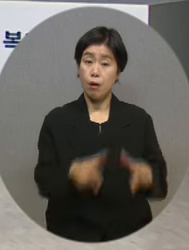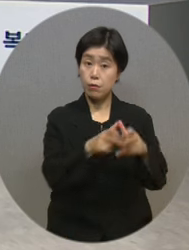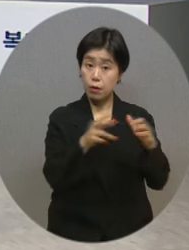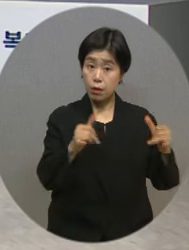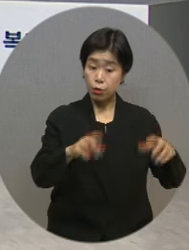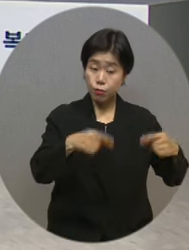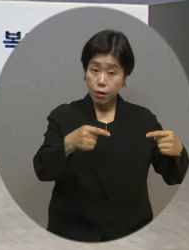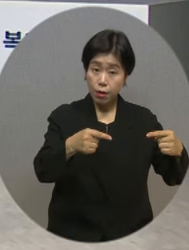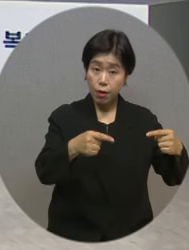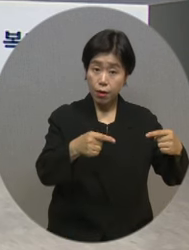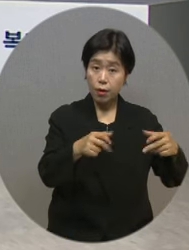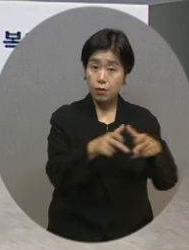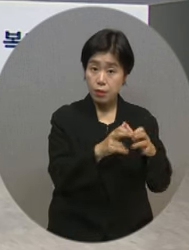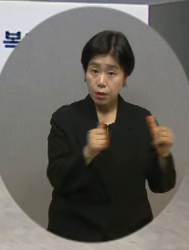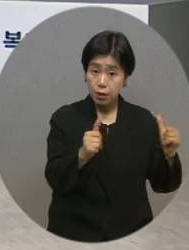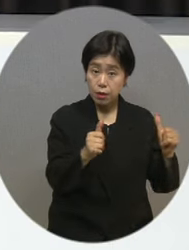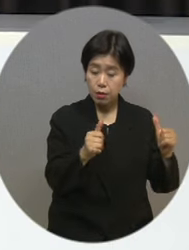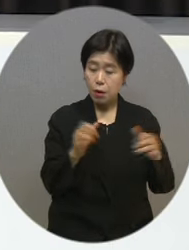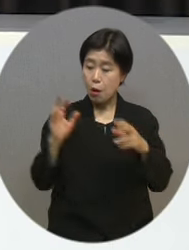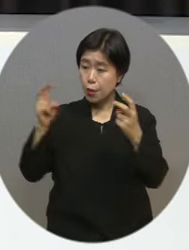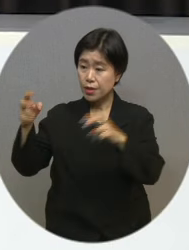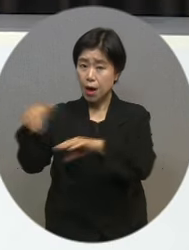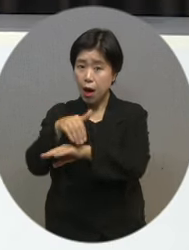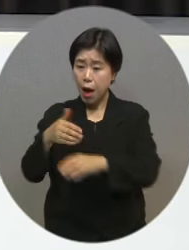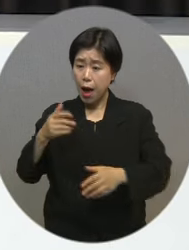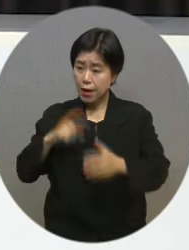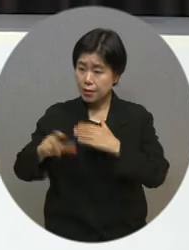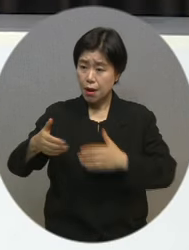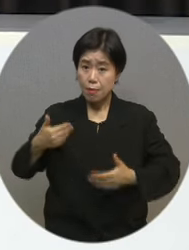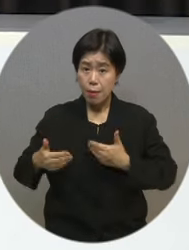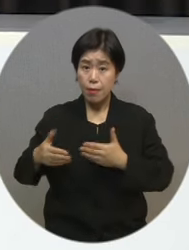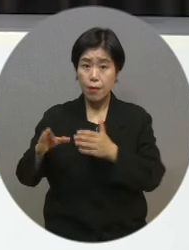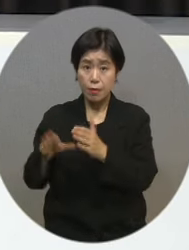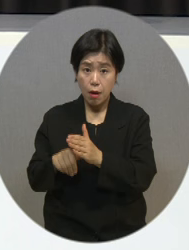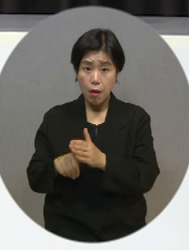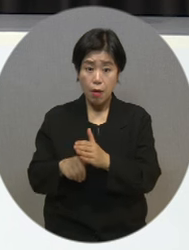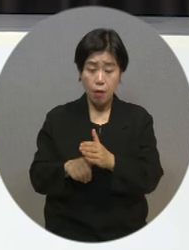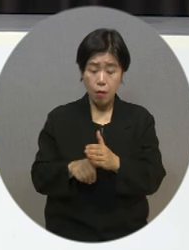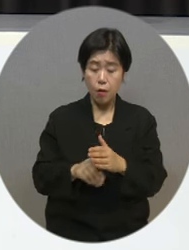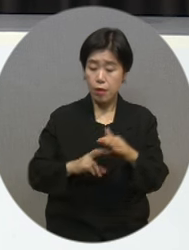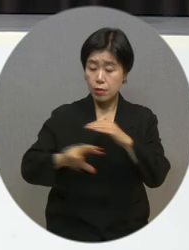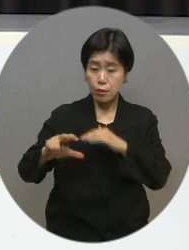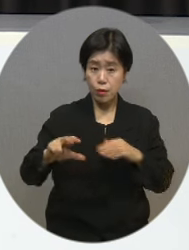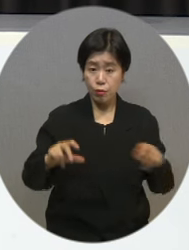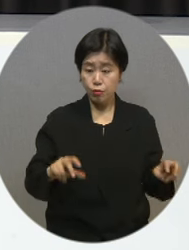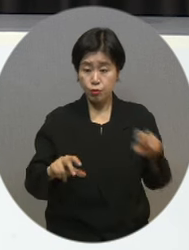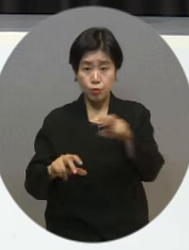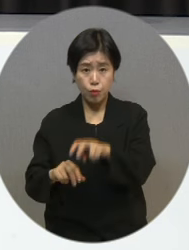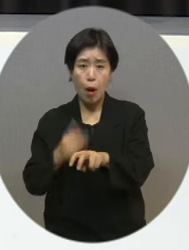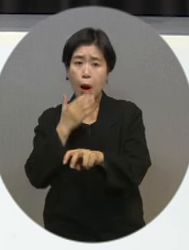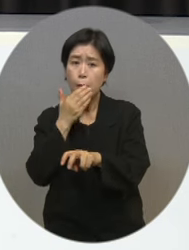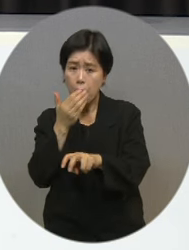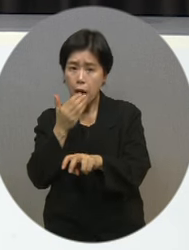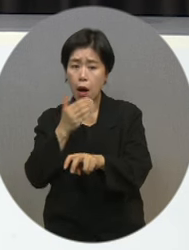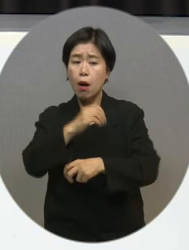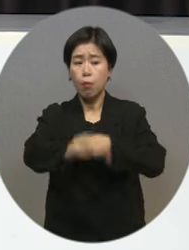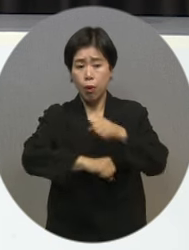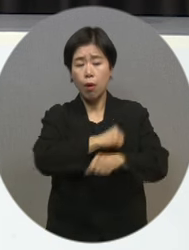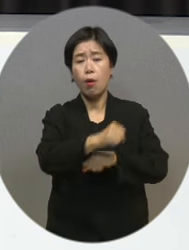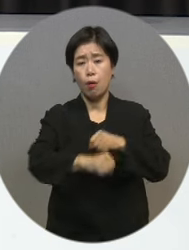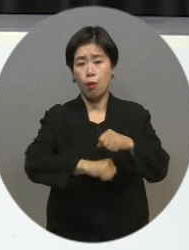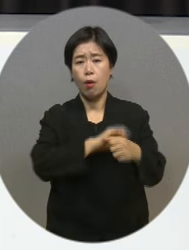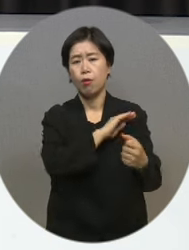이용 장애인이 출퇴근 시간에 출근도 하고 퇴근도 하는, 그래서 장애인이 이동하고